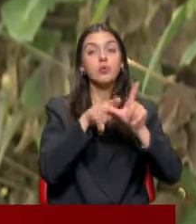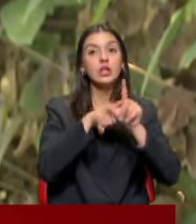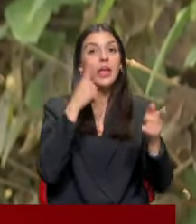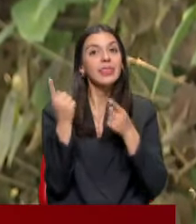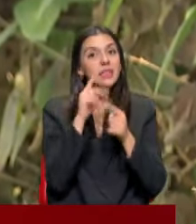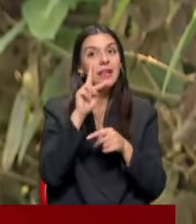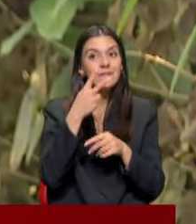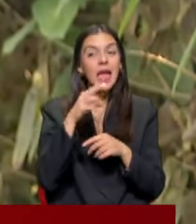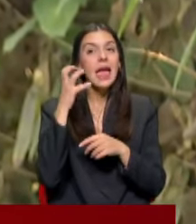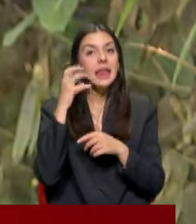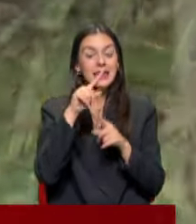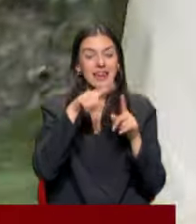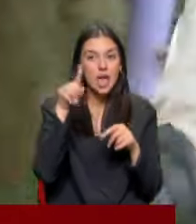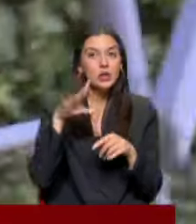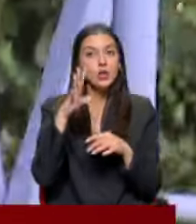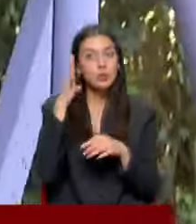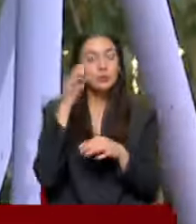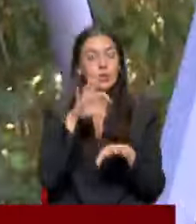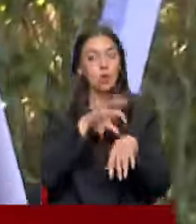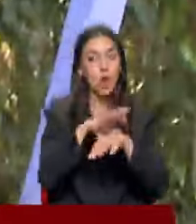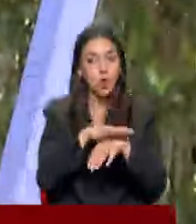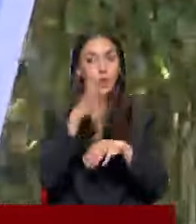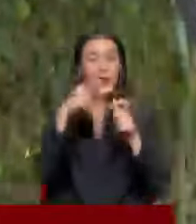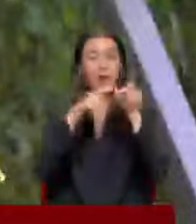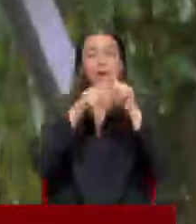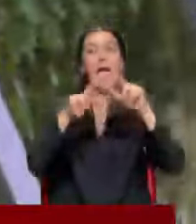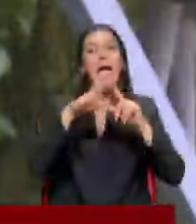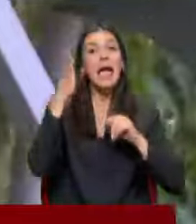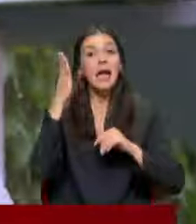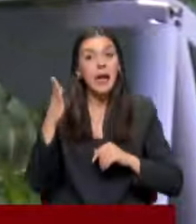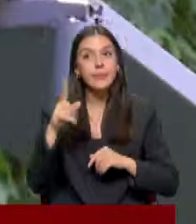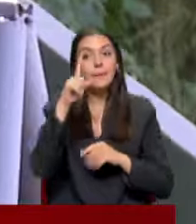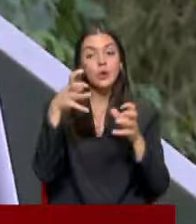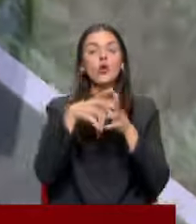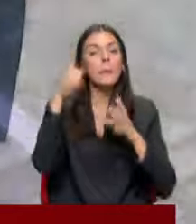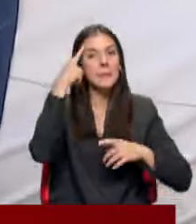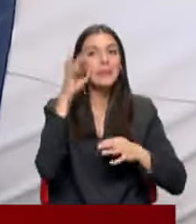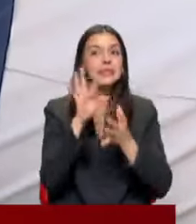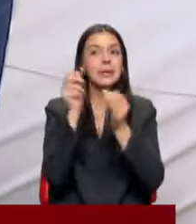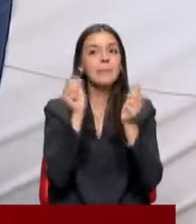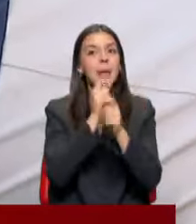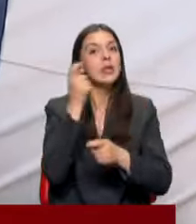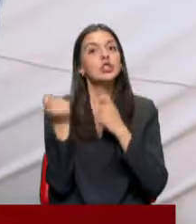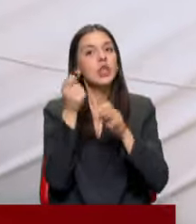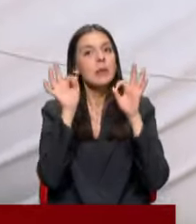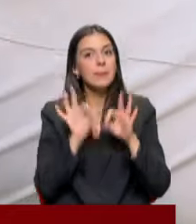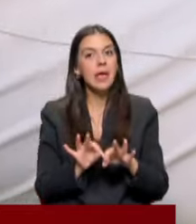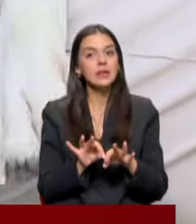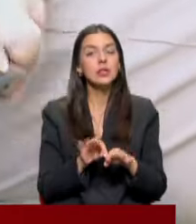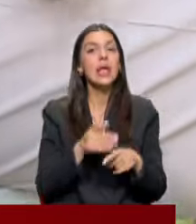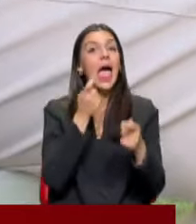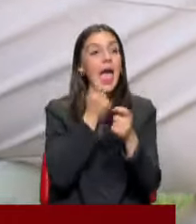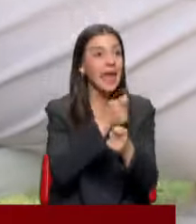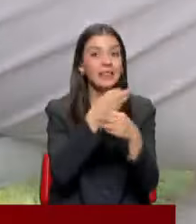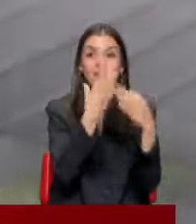geliştiren radyasyon onkolojisi uzmanı doçent doktor Eda Küçüktülü bir grup bilim insanıyla beraber çalışmalara başladı.